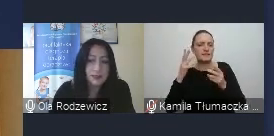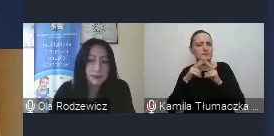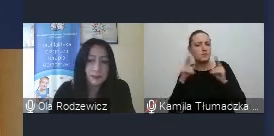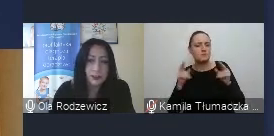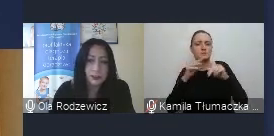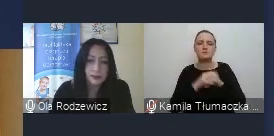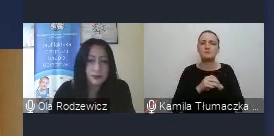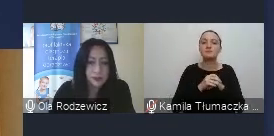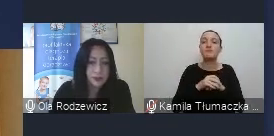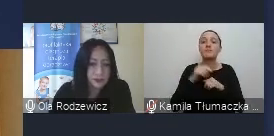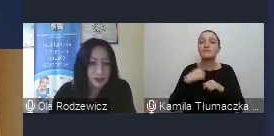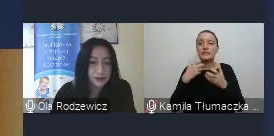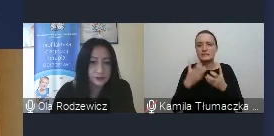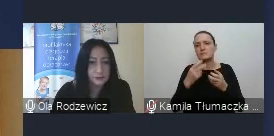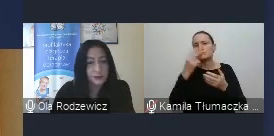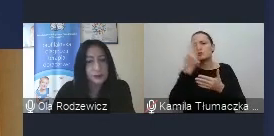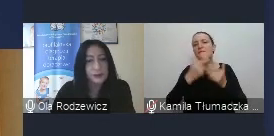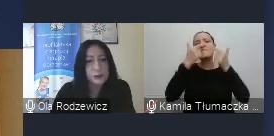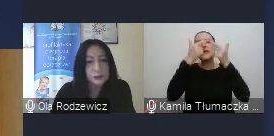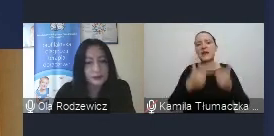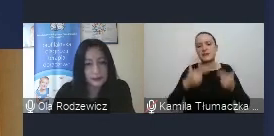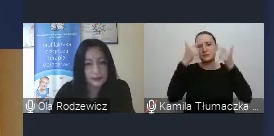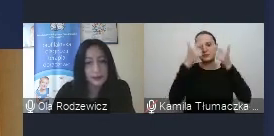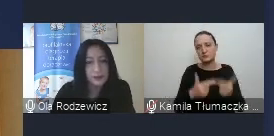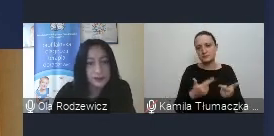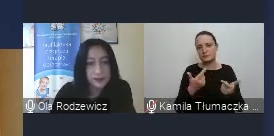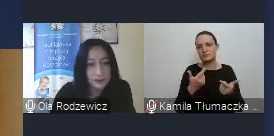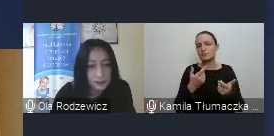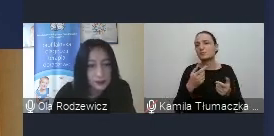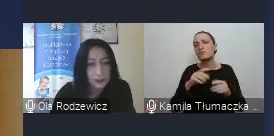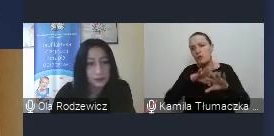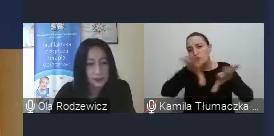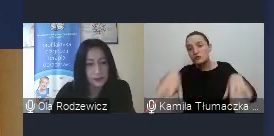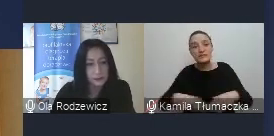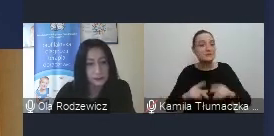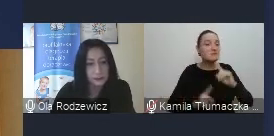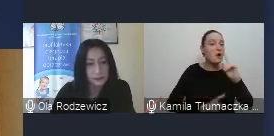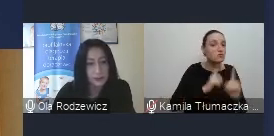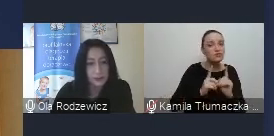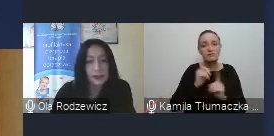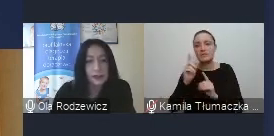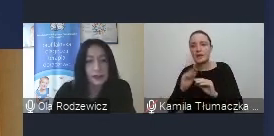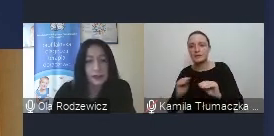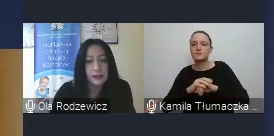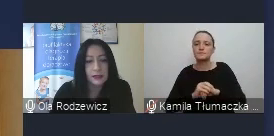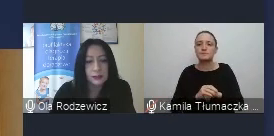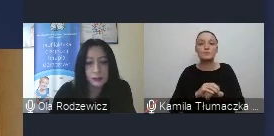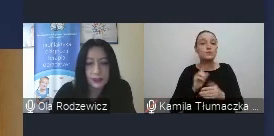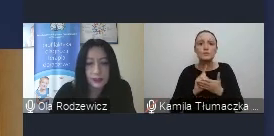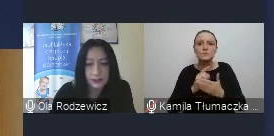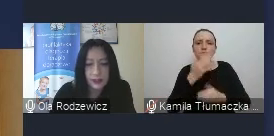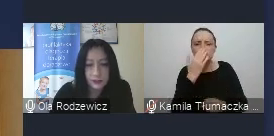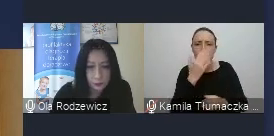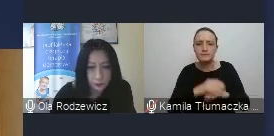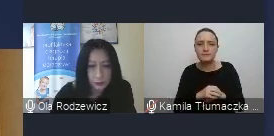Chciałabym Państwu przeczytać wiersz, co to jest sukces, nam wszystkim, nauczycielom i terapeutom. To